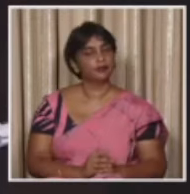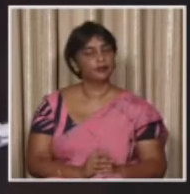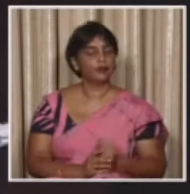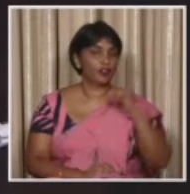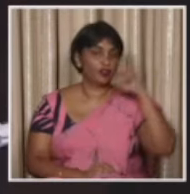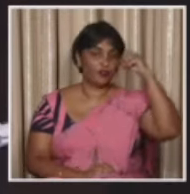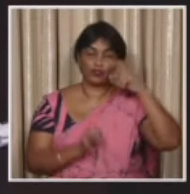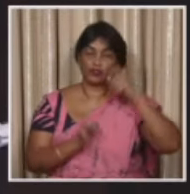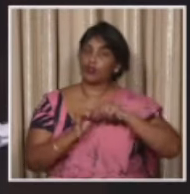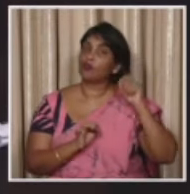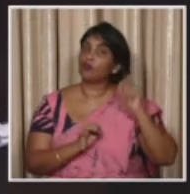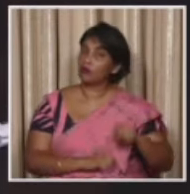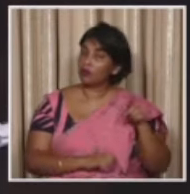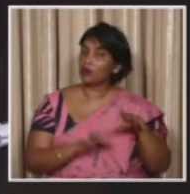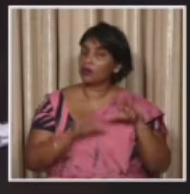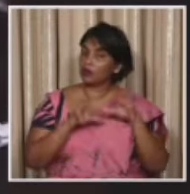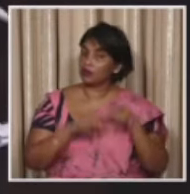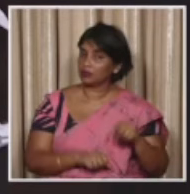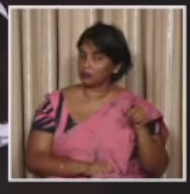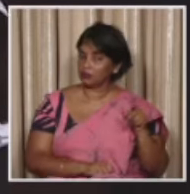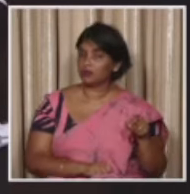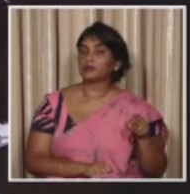විදුලි බල මණ්ඩලයට අයිති